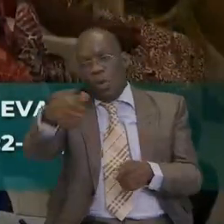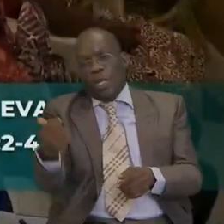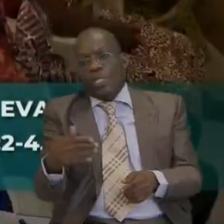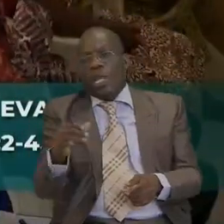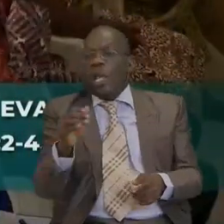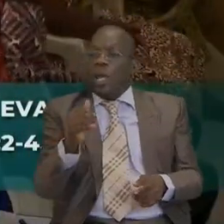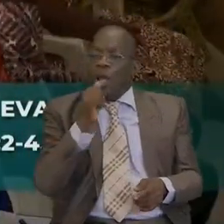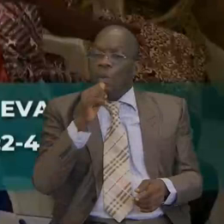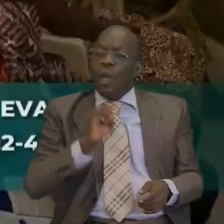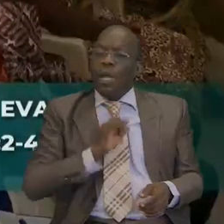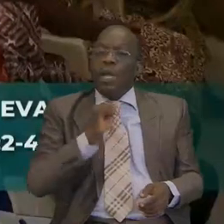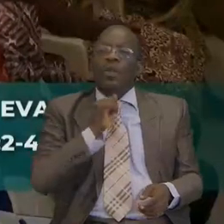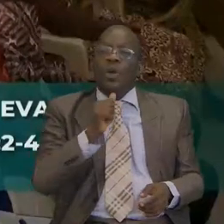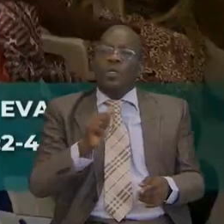père?